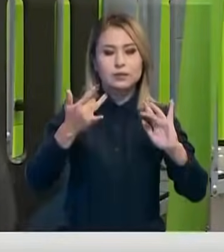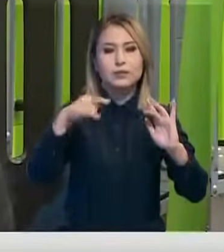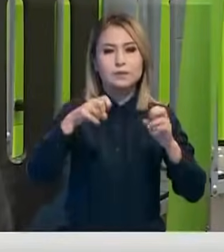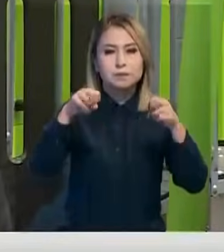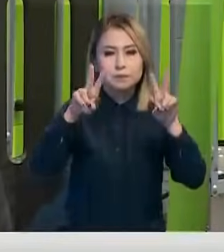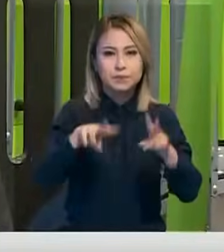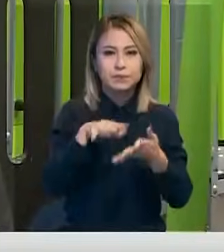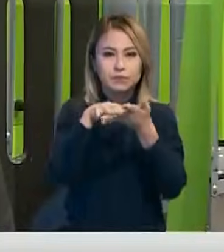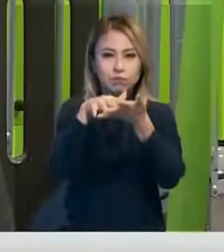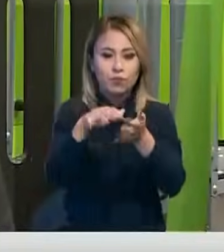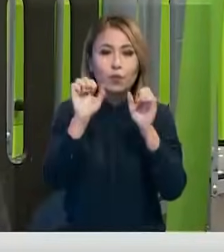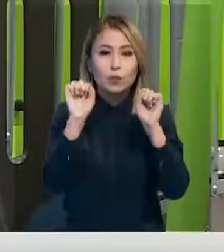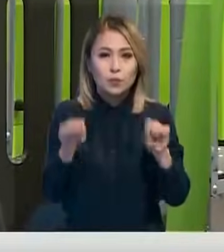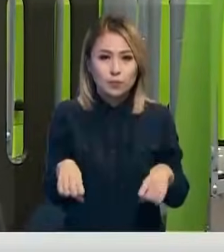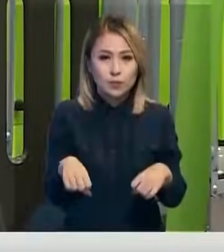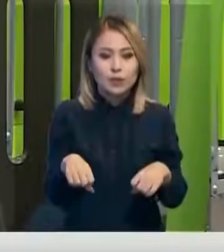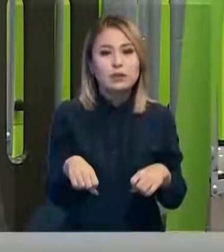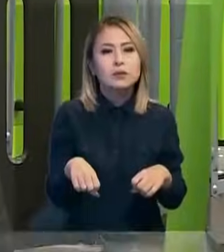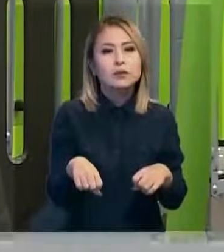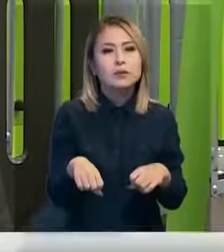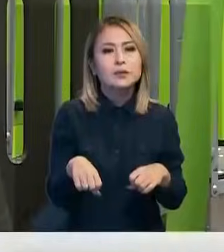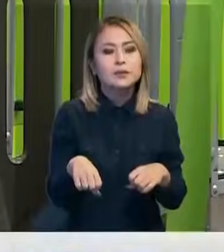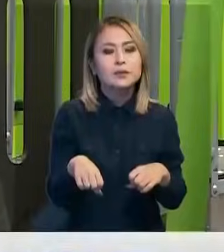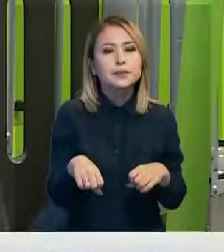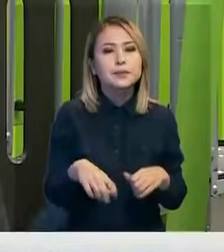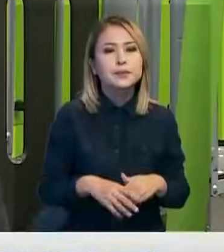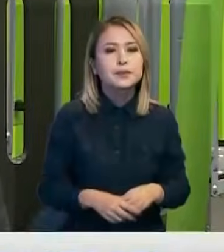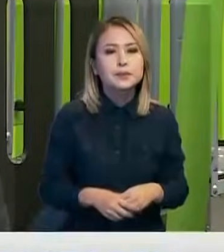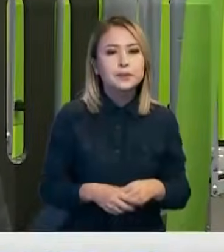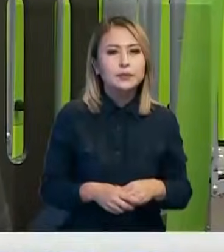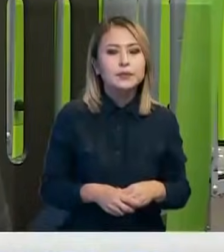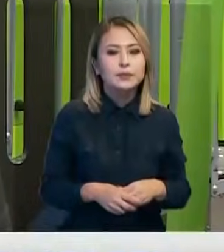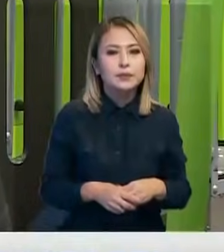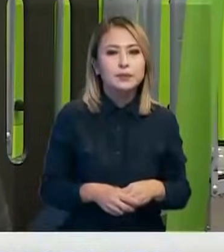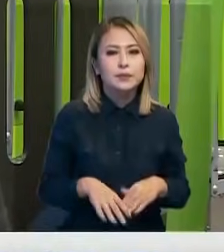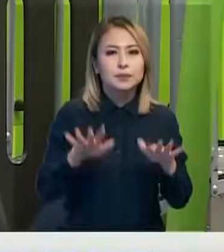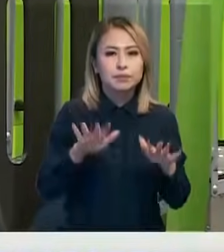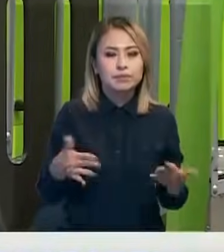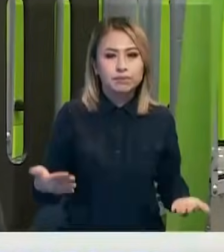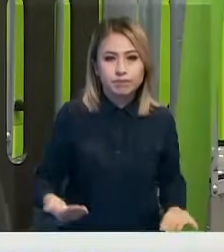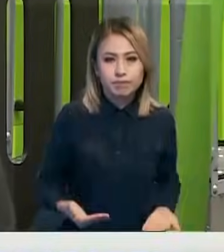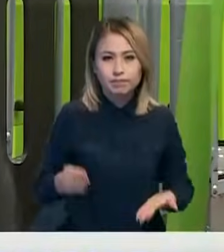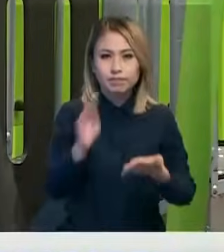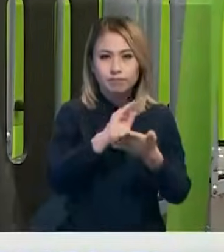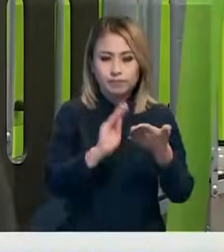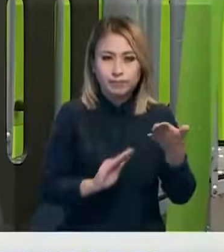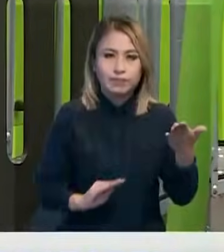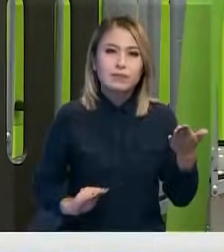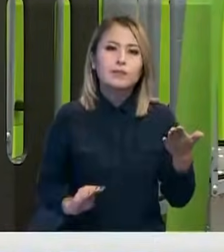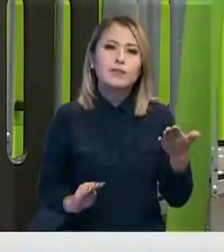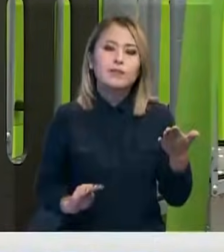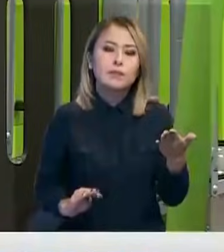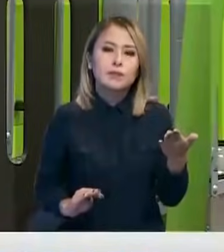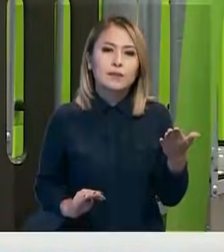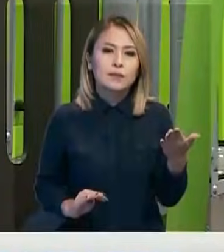берсе болады. Ол жерде мекен жайды жазу керек, және де